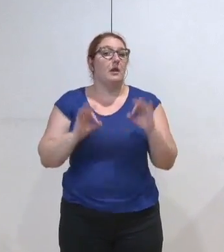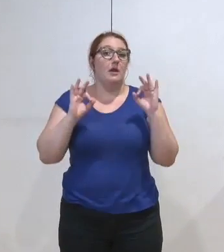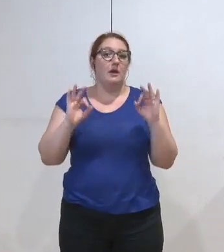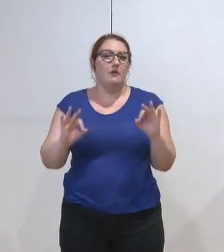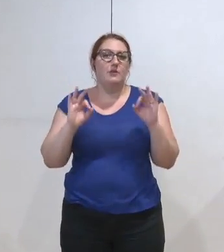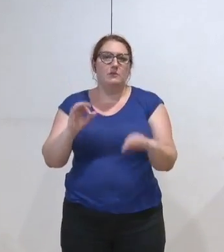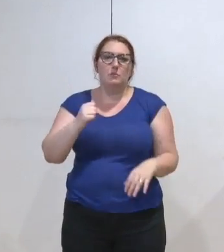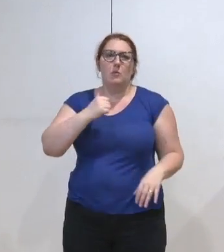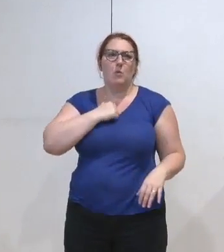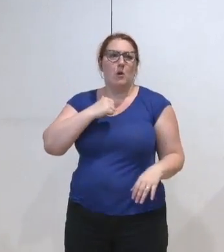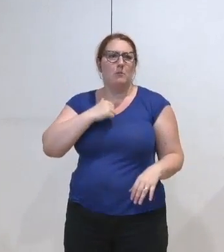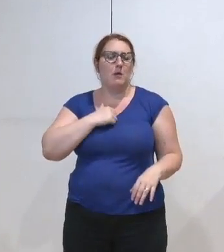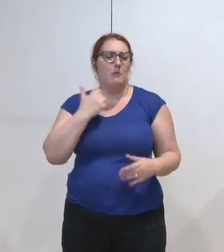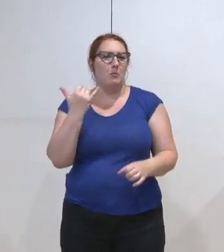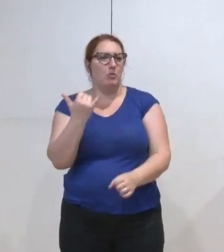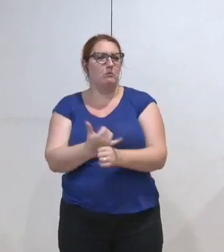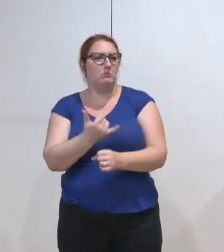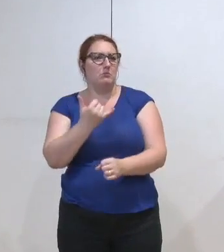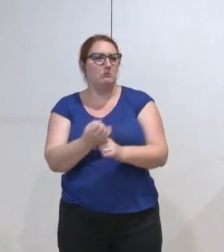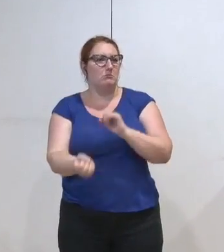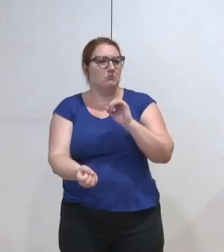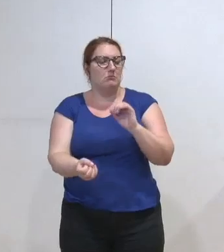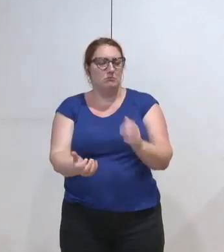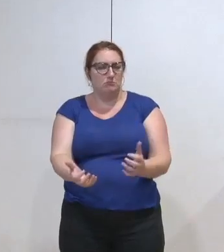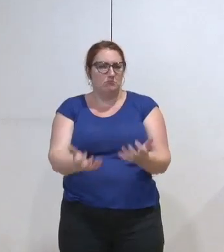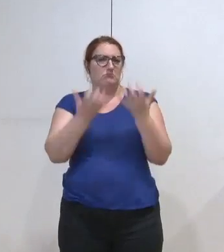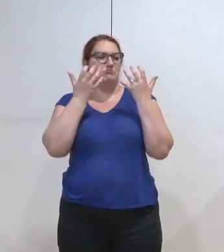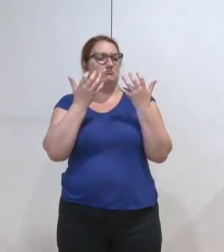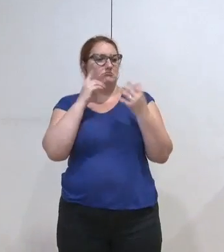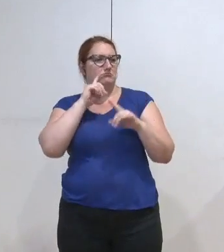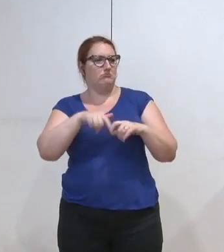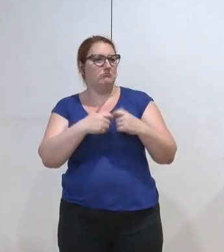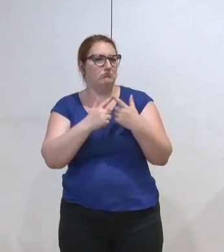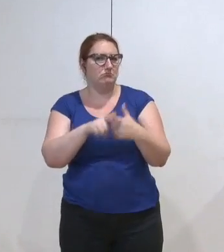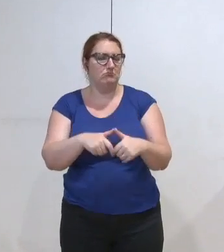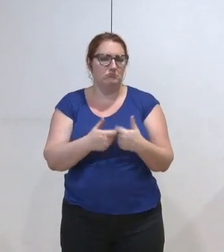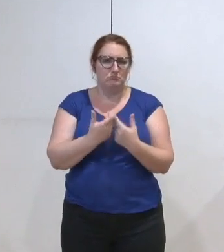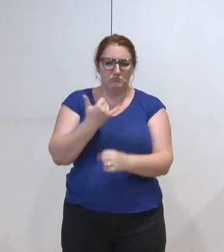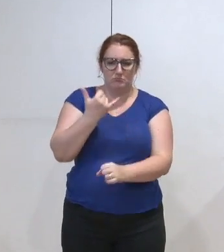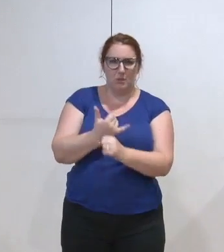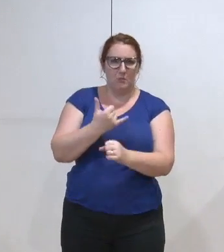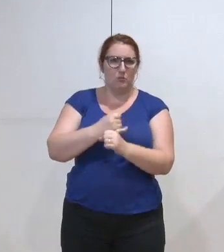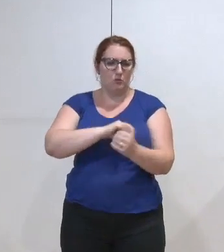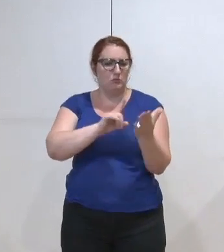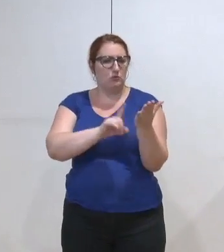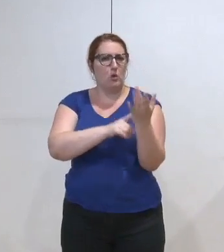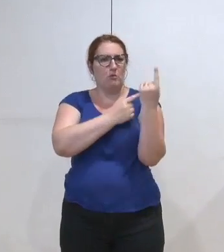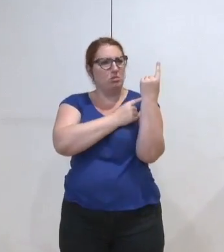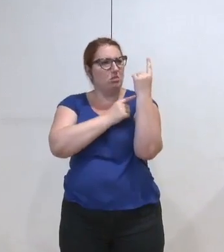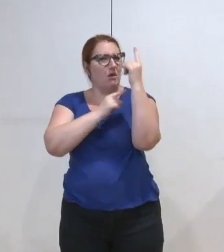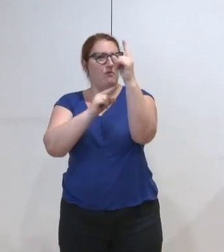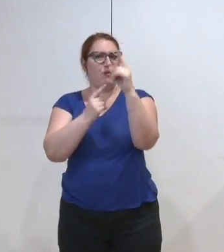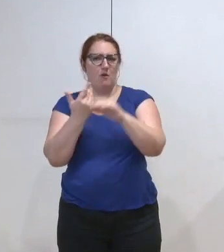approche comment dire conceptuelle qui fait que vous vous basez sur la défense des droits plutôt que sur une logique